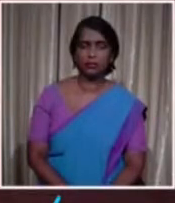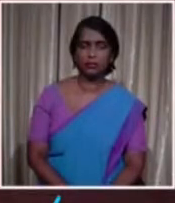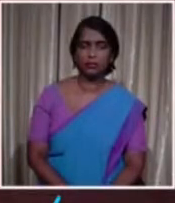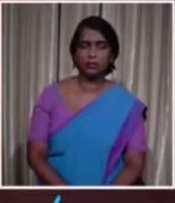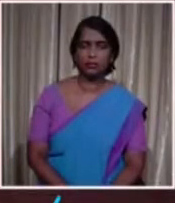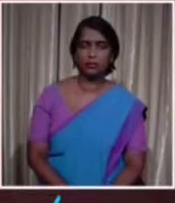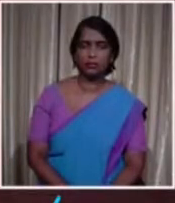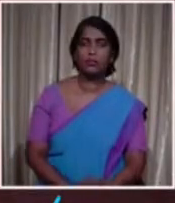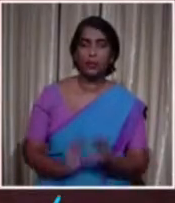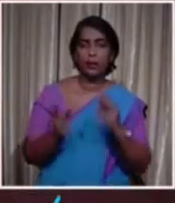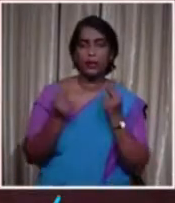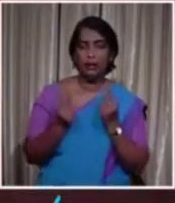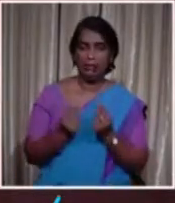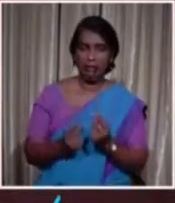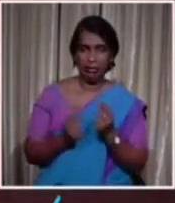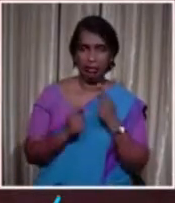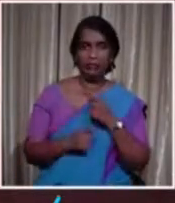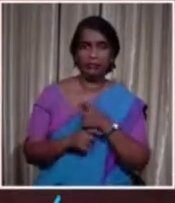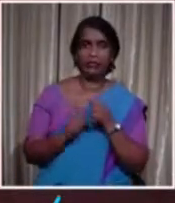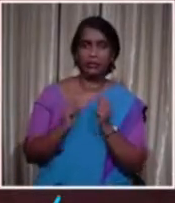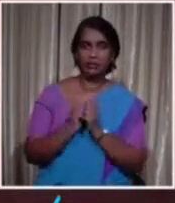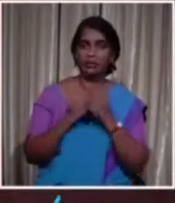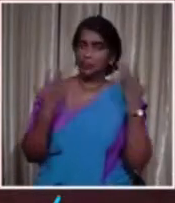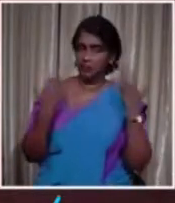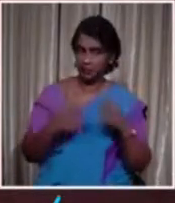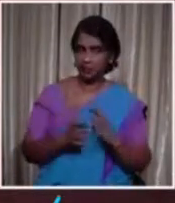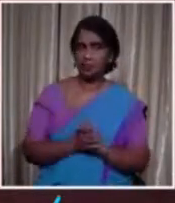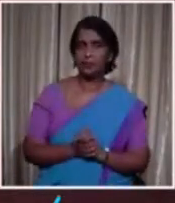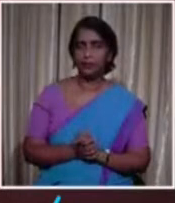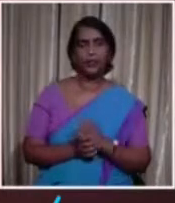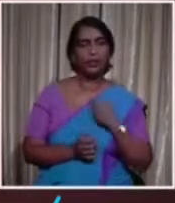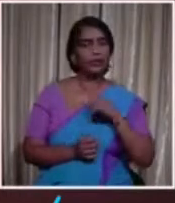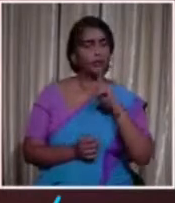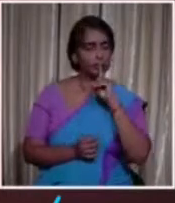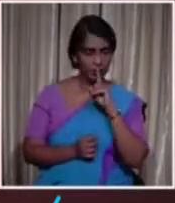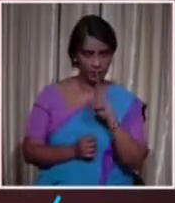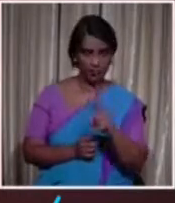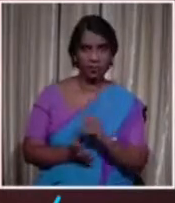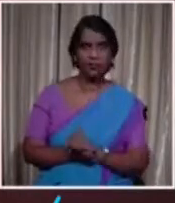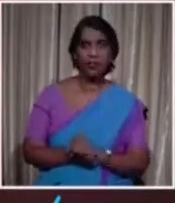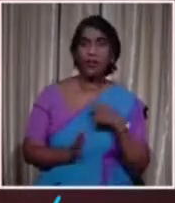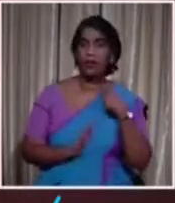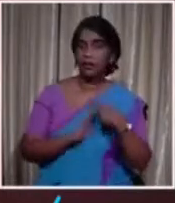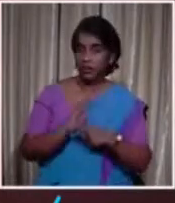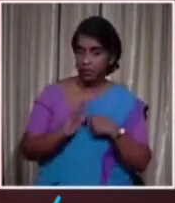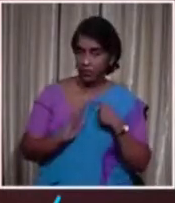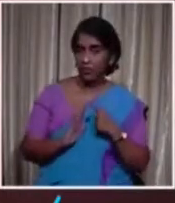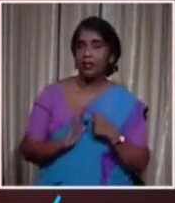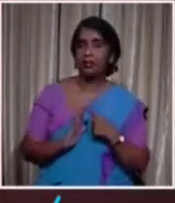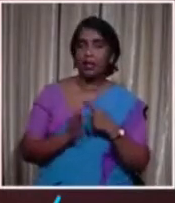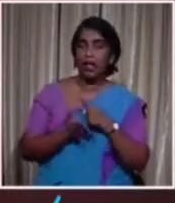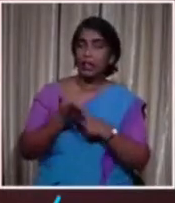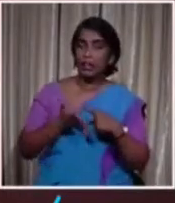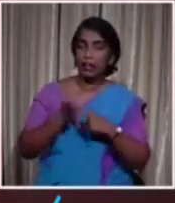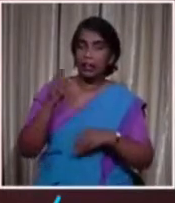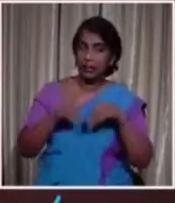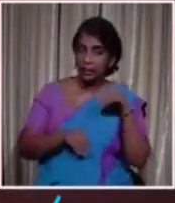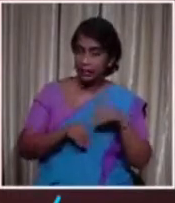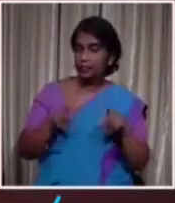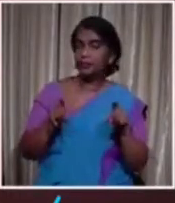නම් බොහොම ඉක්මනින් මේ කටයුත්ත අවසන් කරන්න මං ඉල්ලීමක් කරන්නේ මේ රටේ දේශපාලන වශයෙන්